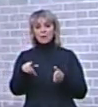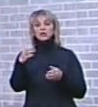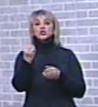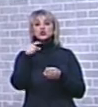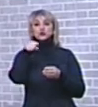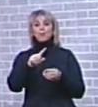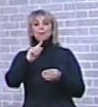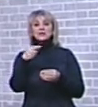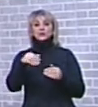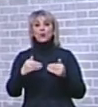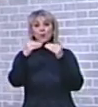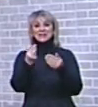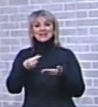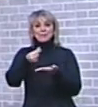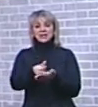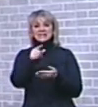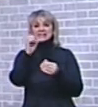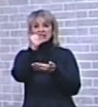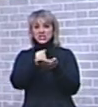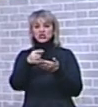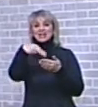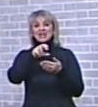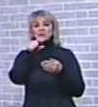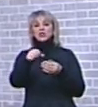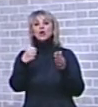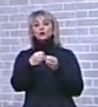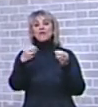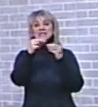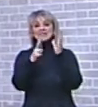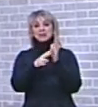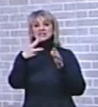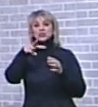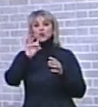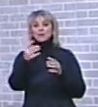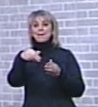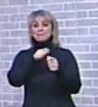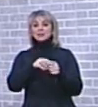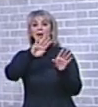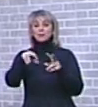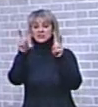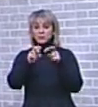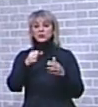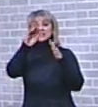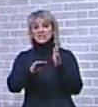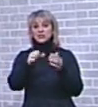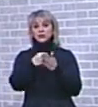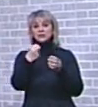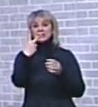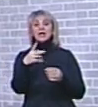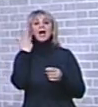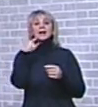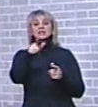еще. Почему подняли тариф на содержание и ремонт жилья почти до 18 рублей за метр, а после аудита снизили до 13?